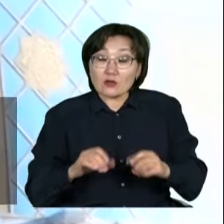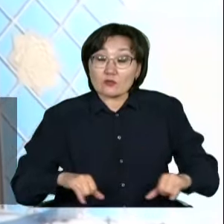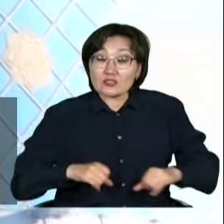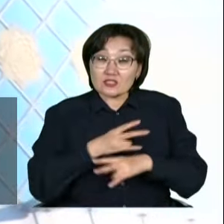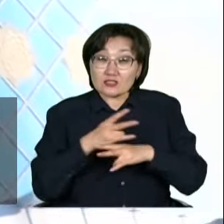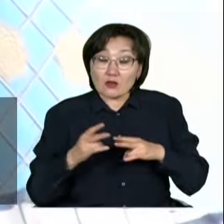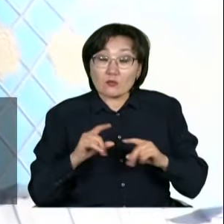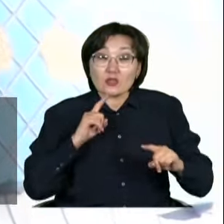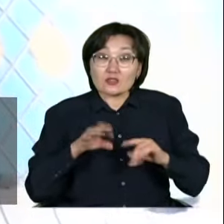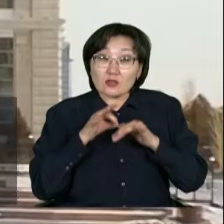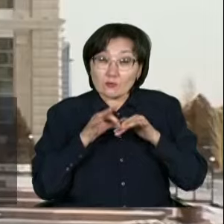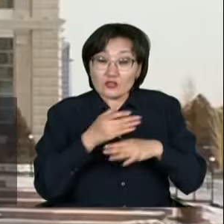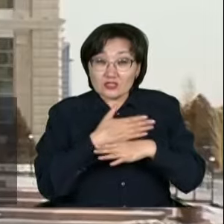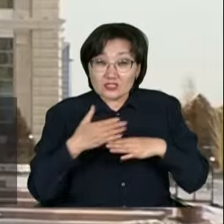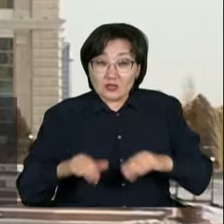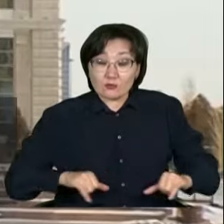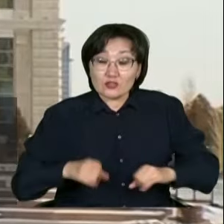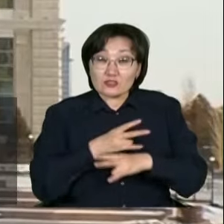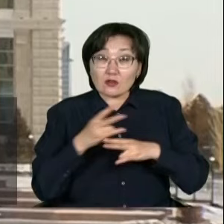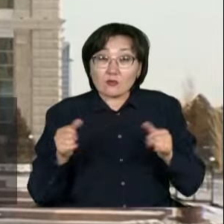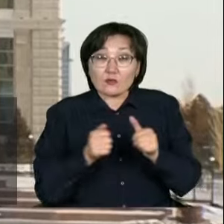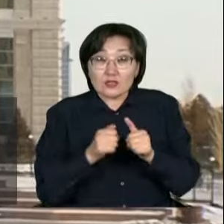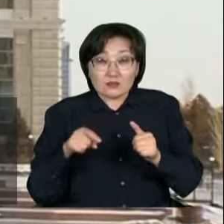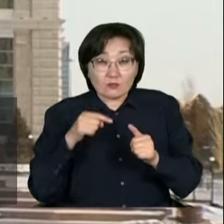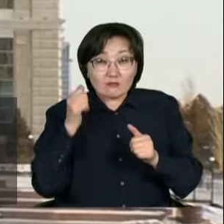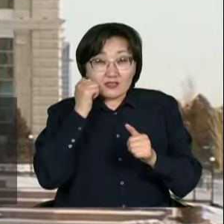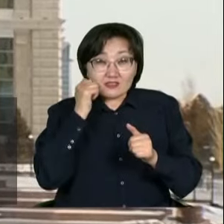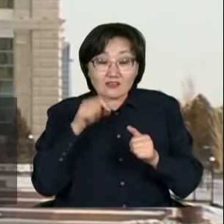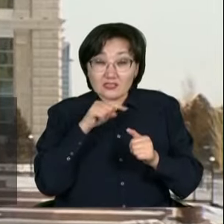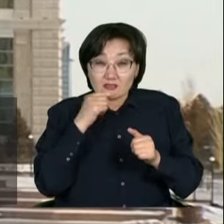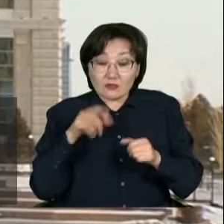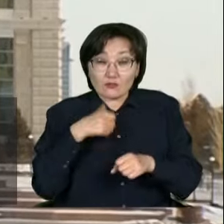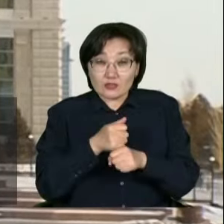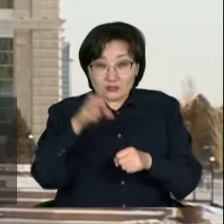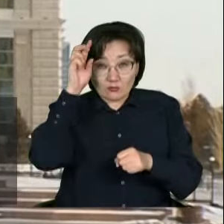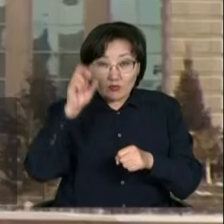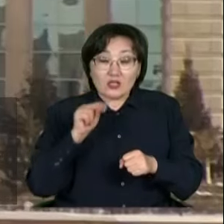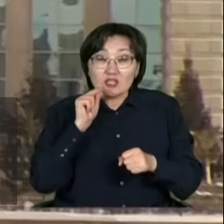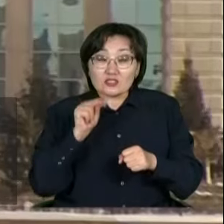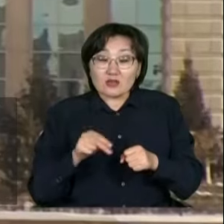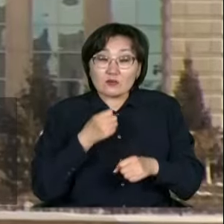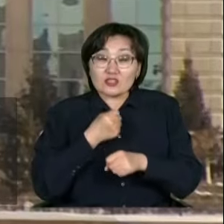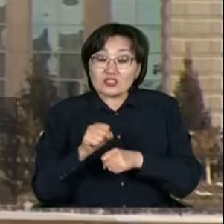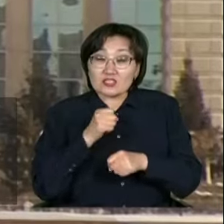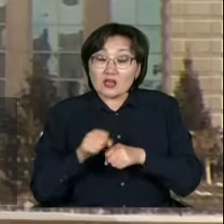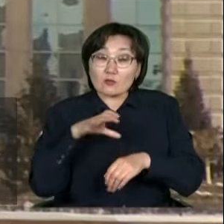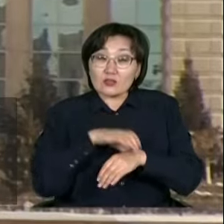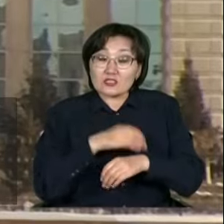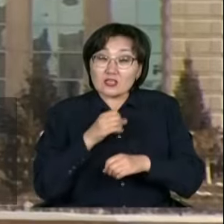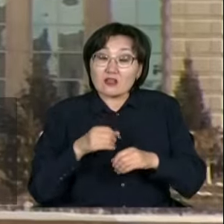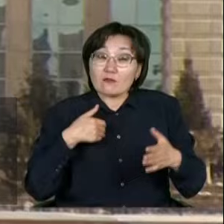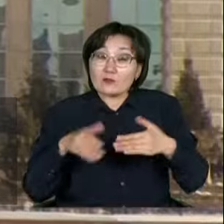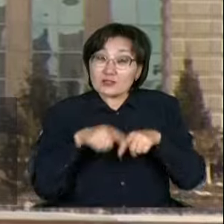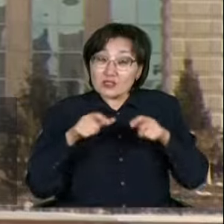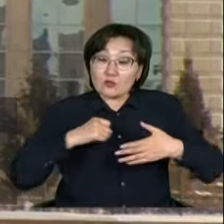Совещание Совбеза прошло после терактов в Подмосковье в России. Глава государства осудил жестокий акт насилия в отношении мирных людей